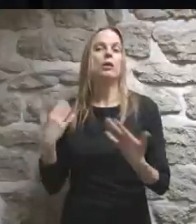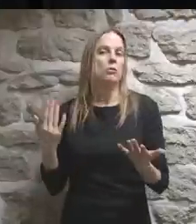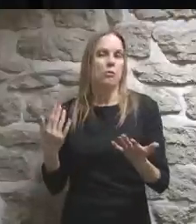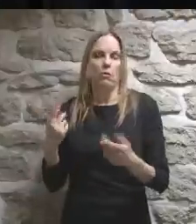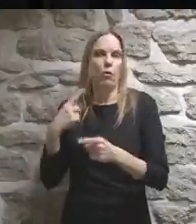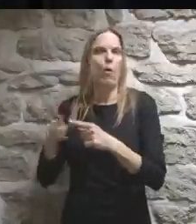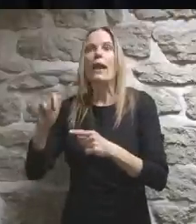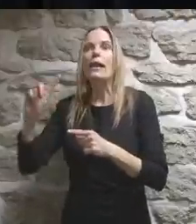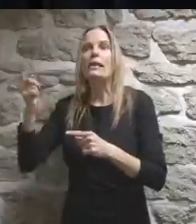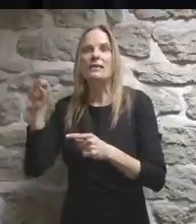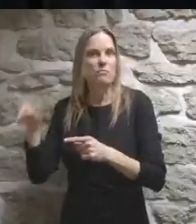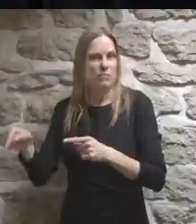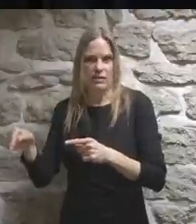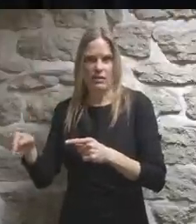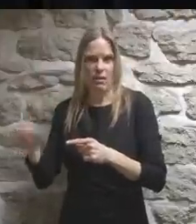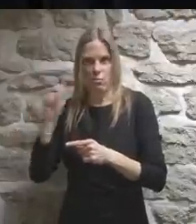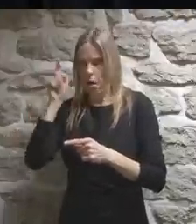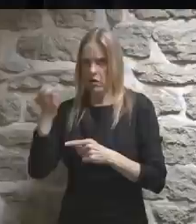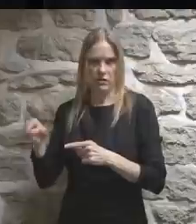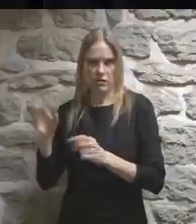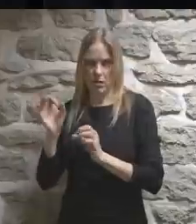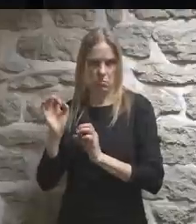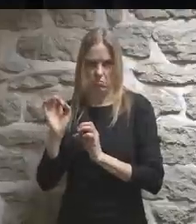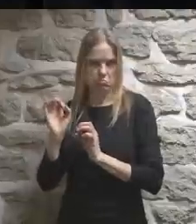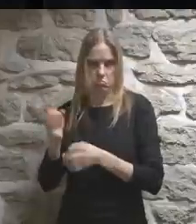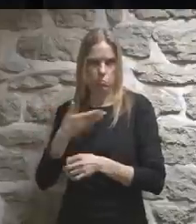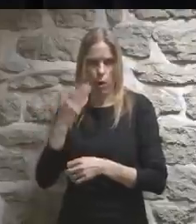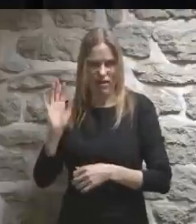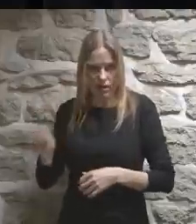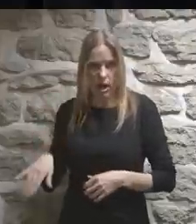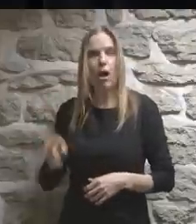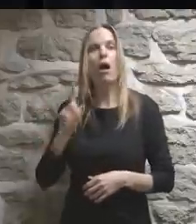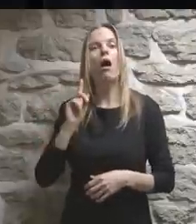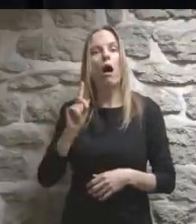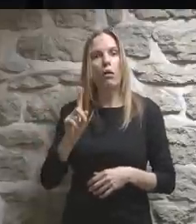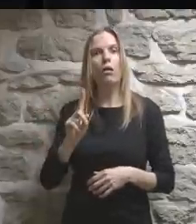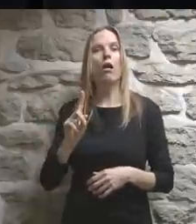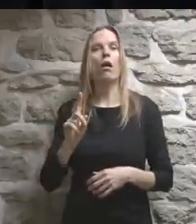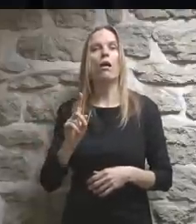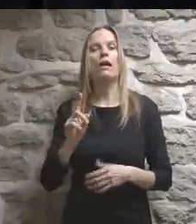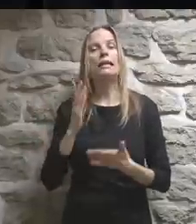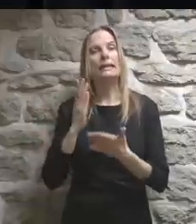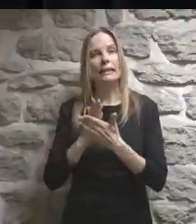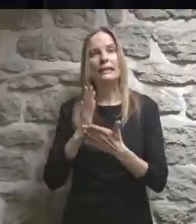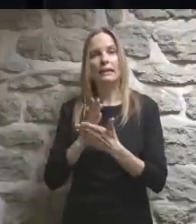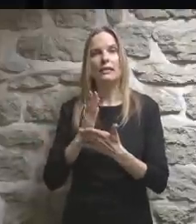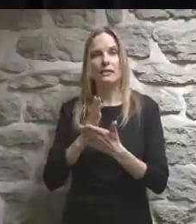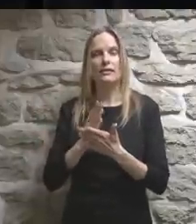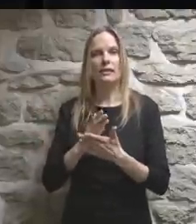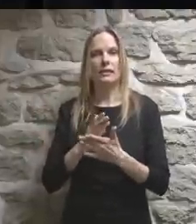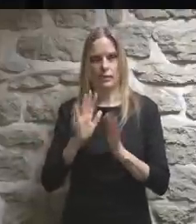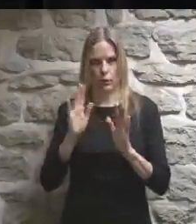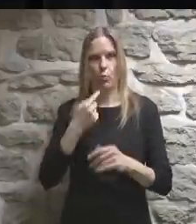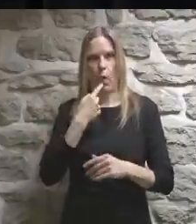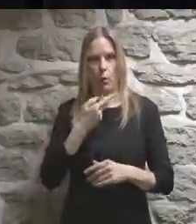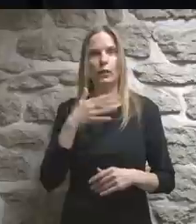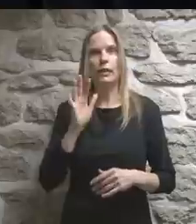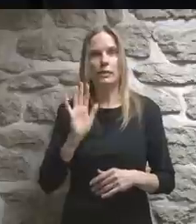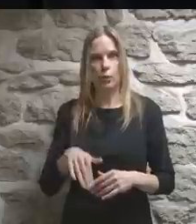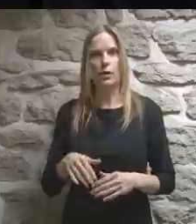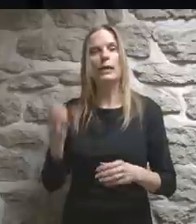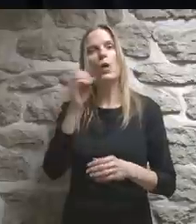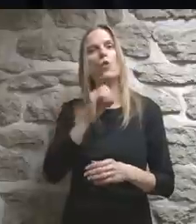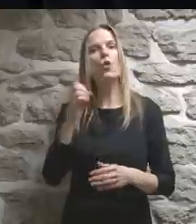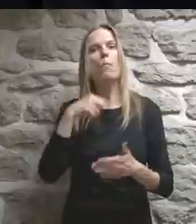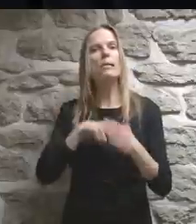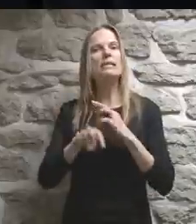mõistlik samm, kui on võimalik viisavabalt tulla, kui on olemas koht, kuhu tulla, aga kindlasti, ja nagu ma ütlesin, et Euroopa Liidu siseministrite kohtumisel